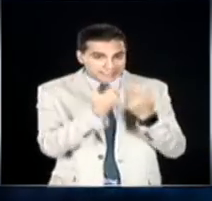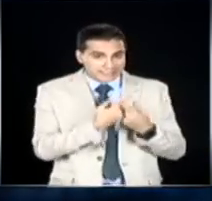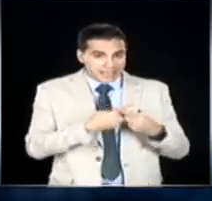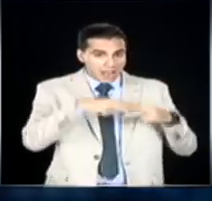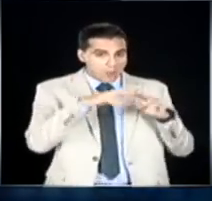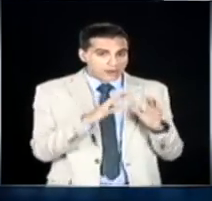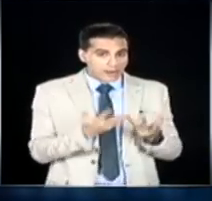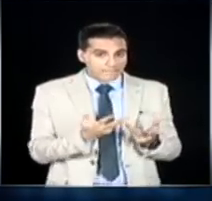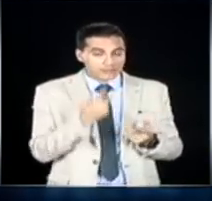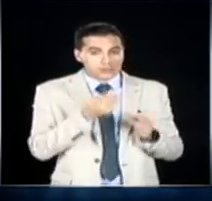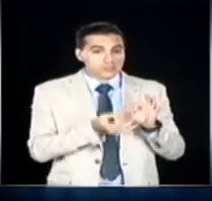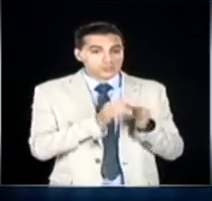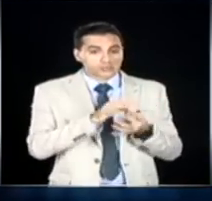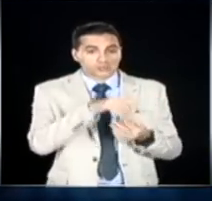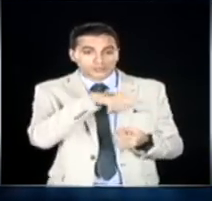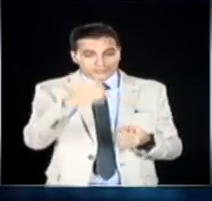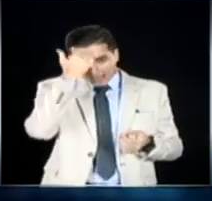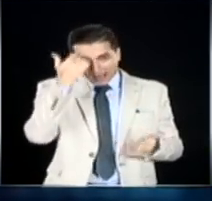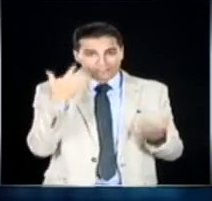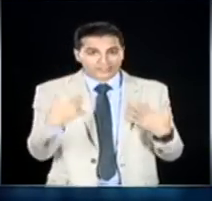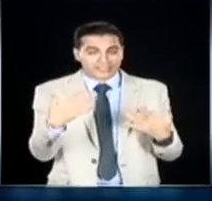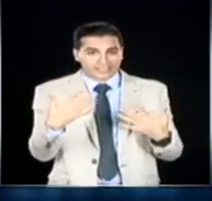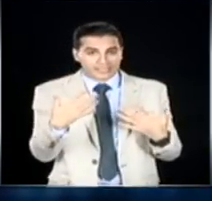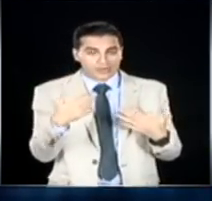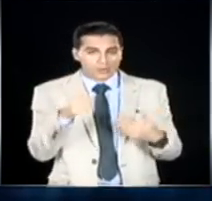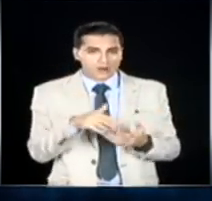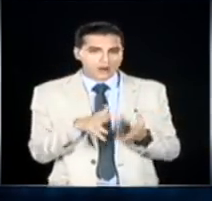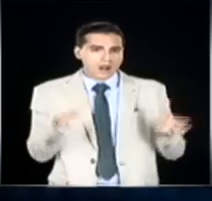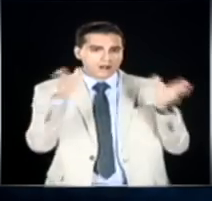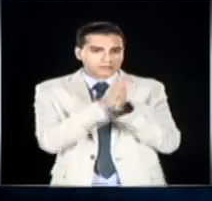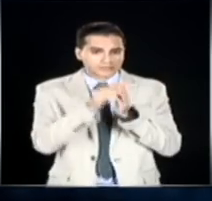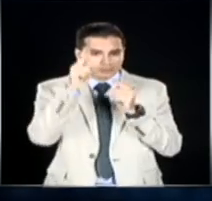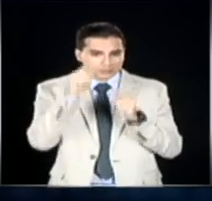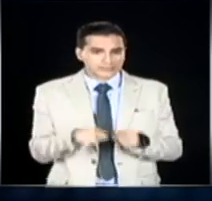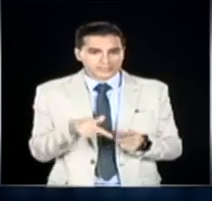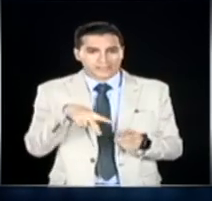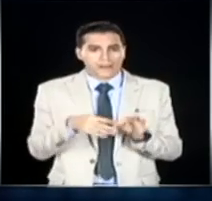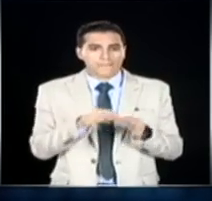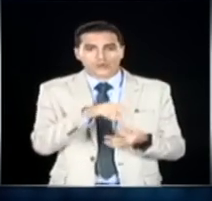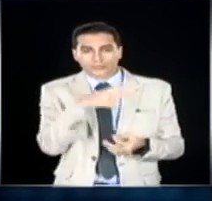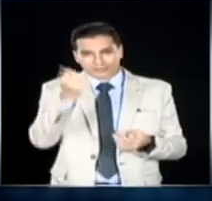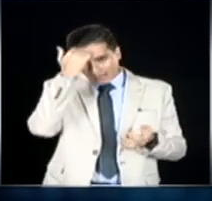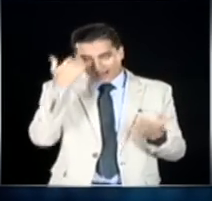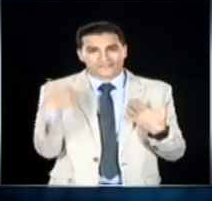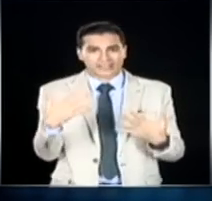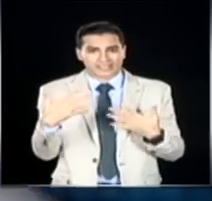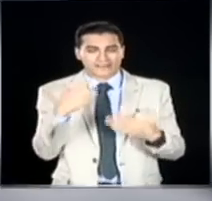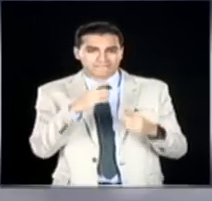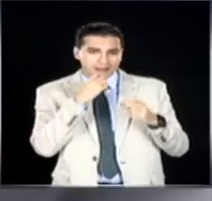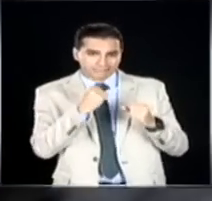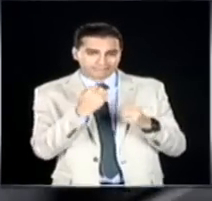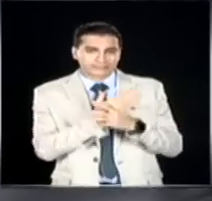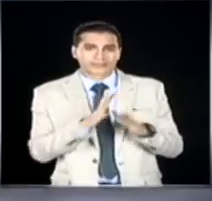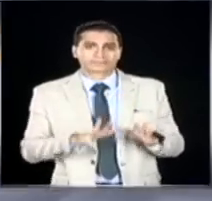بما يساوي 2 مليون و600,000 جنيه ويبقى الرصيد لحد دلوقت ثمانيه مليون و200,000 جنيه في خزنه